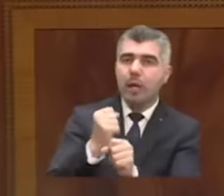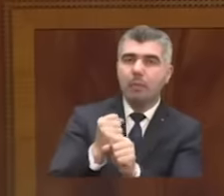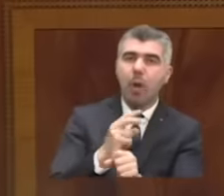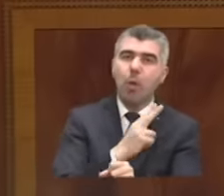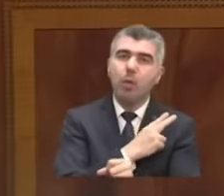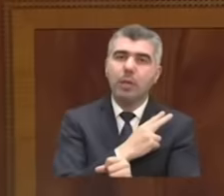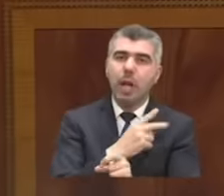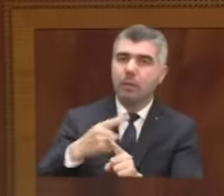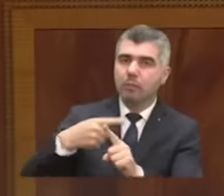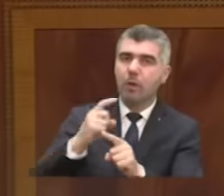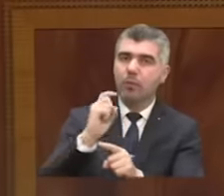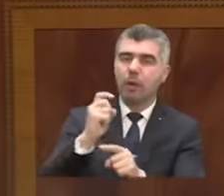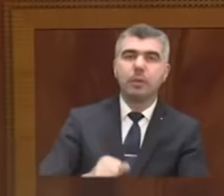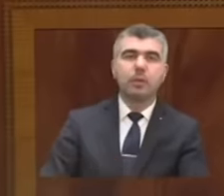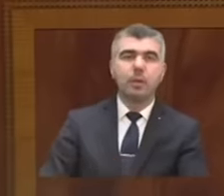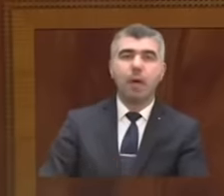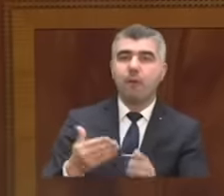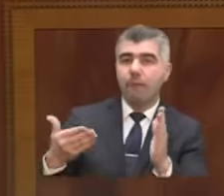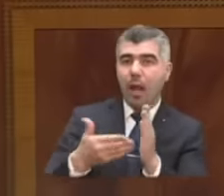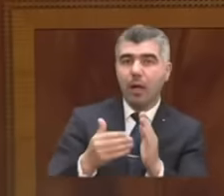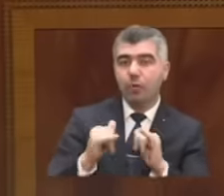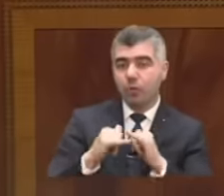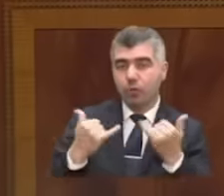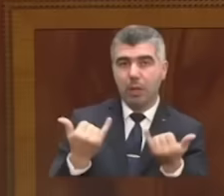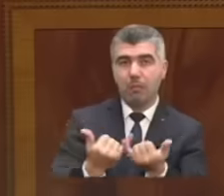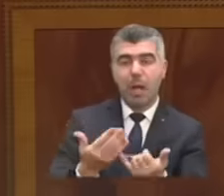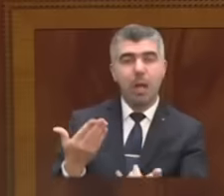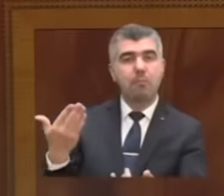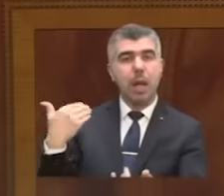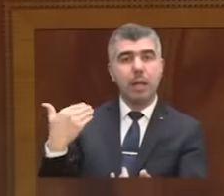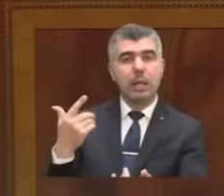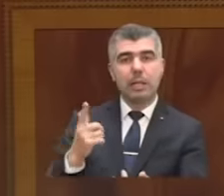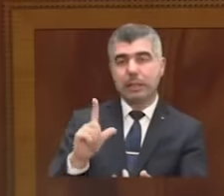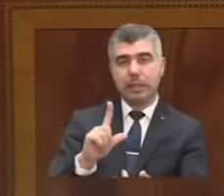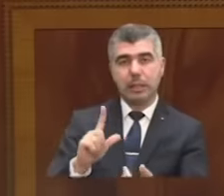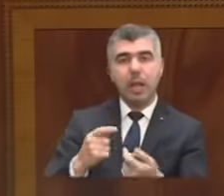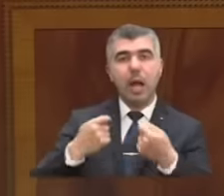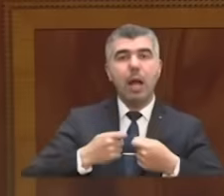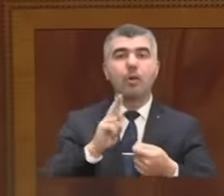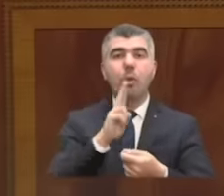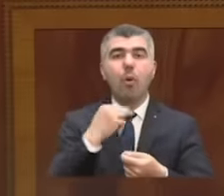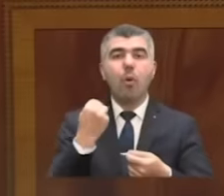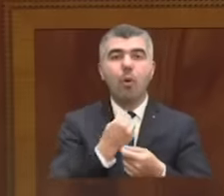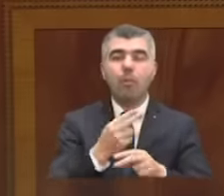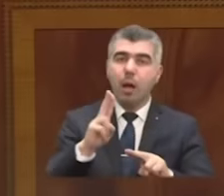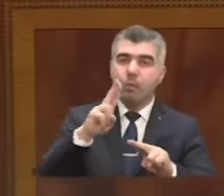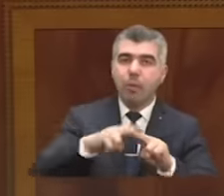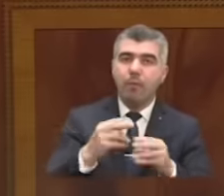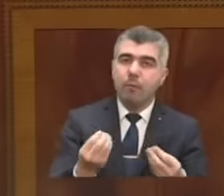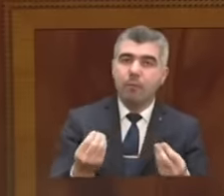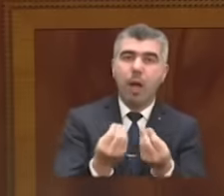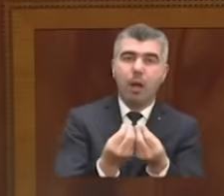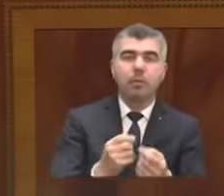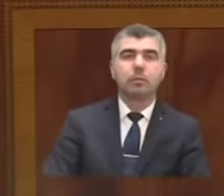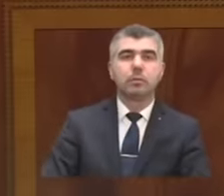موضوع رفع أجور الشغيلة التعليمية. وآخر اجتماع انعقد يوم أمس تحت إشراف سيد رئيس